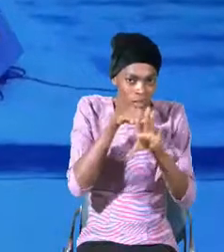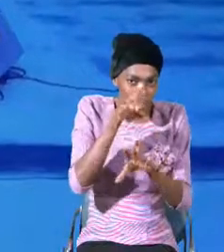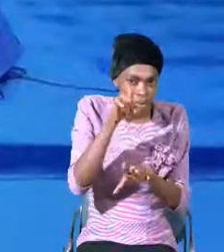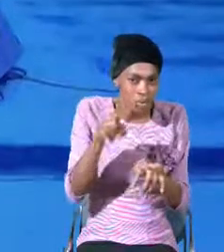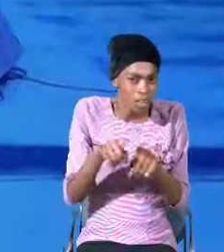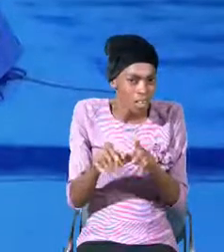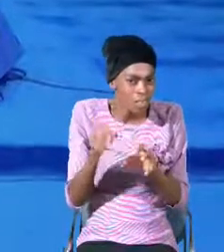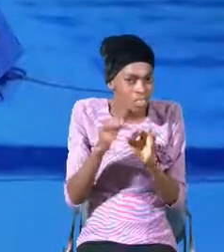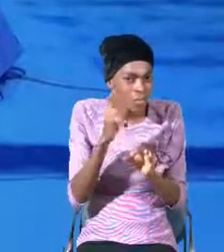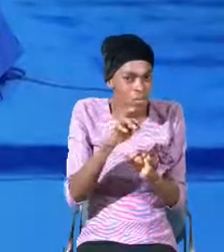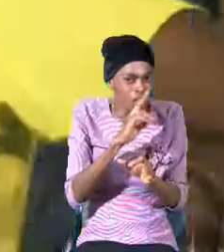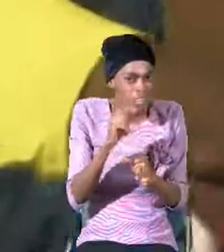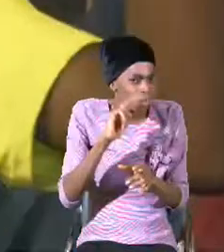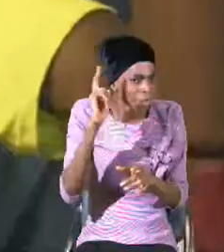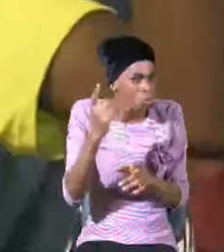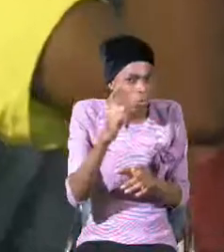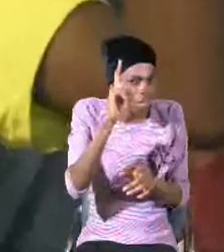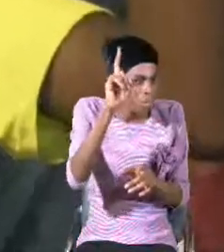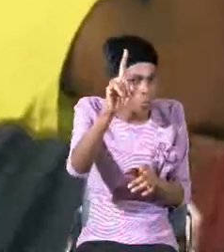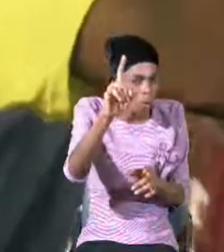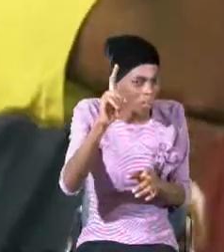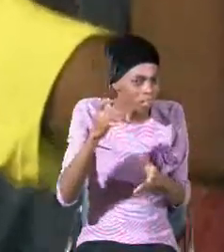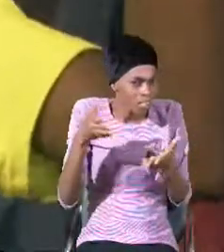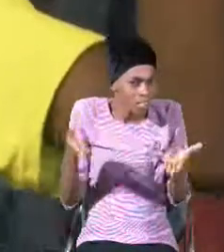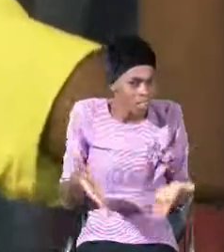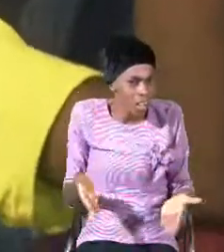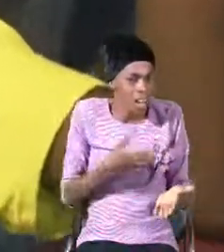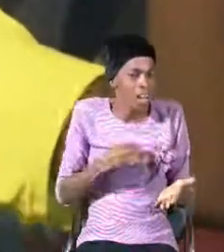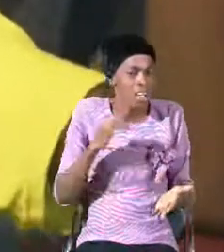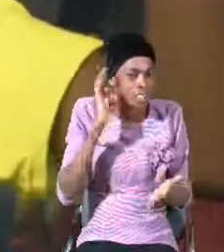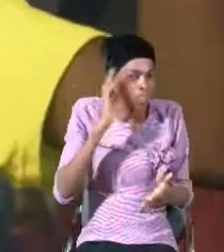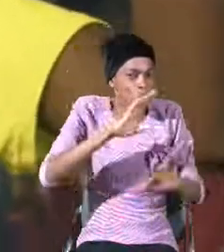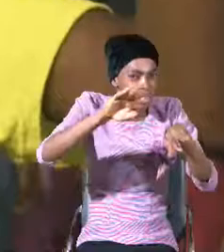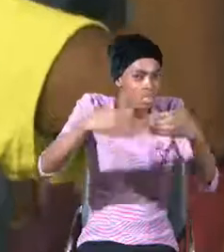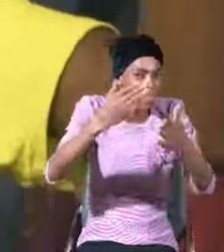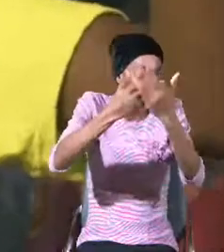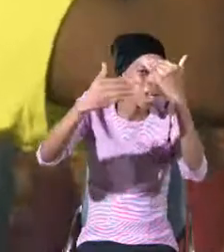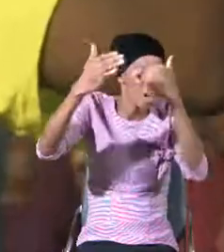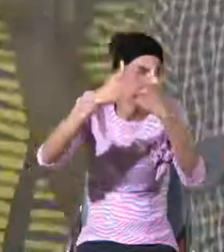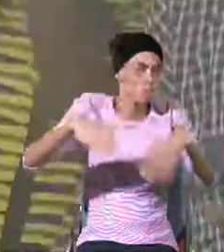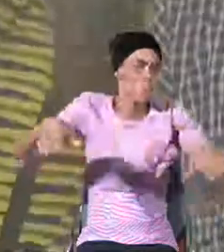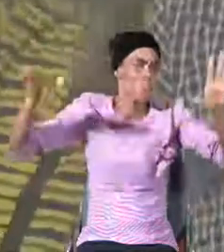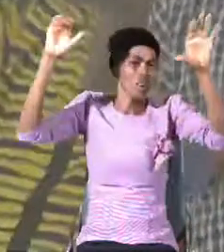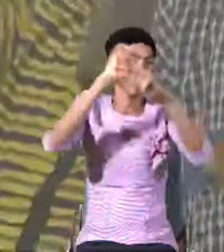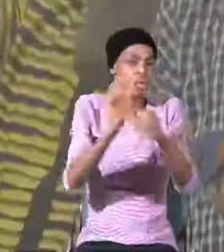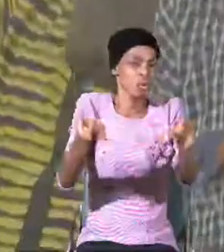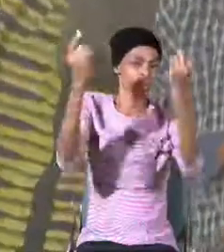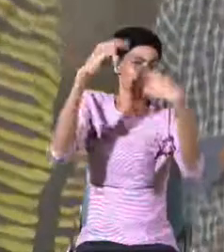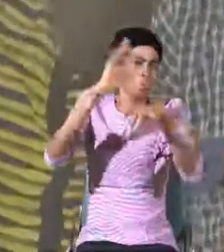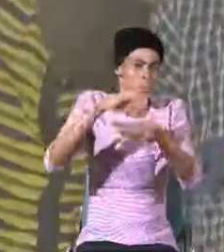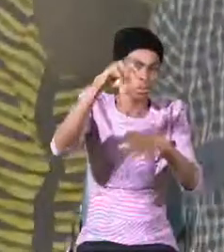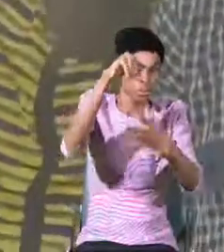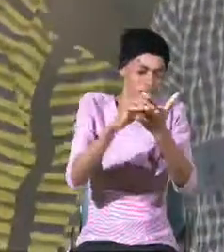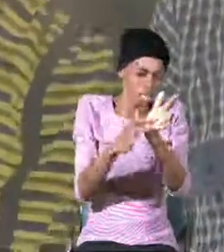Il te regardera comme si tu étais le seul qui priait. Et il enverra le miracle du ciel dans ta vie au nom